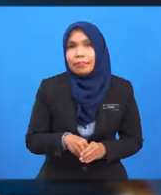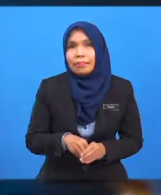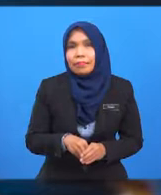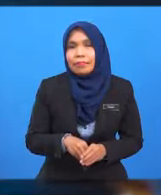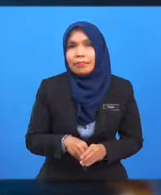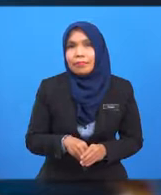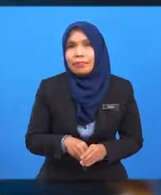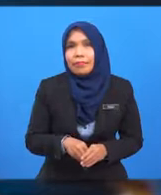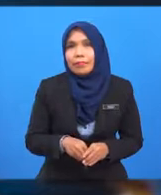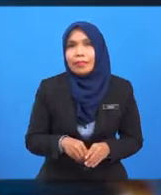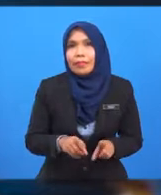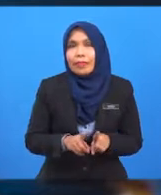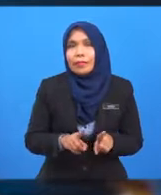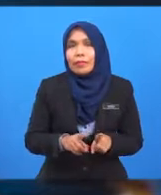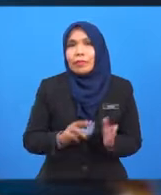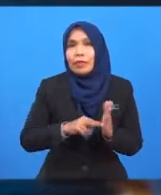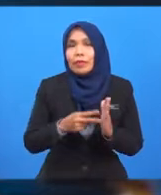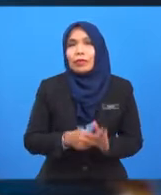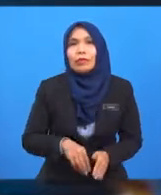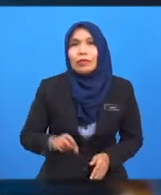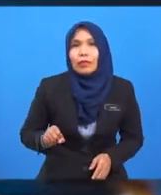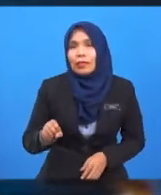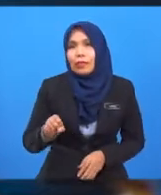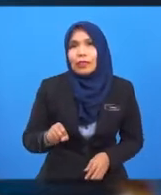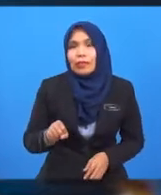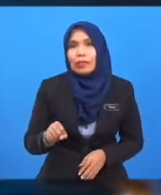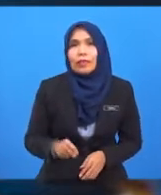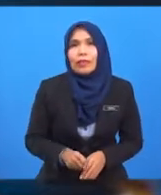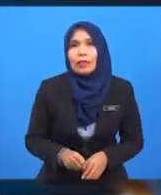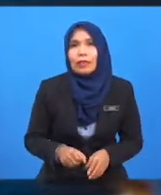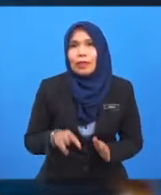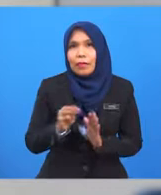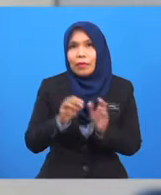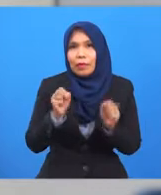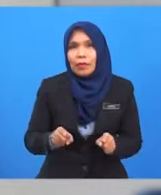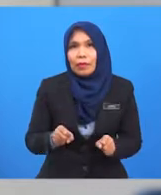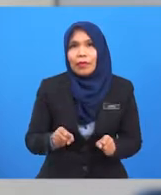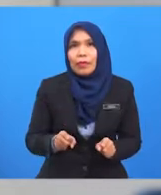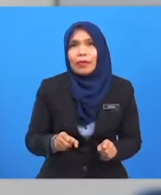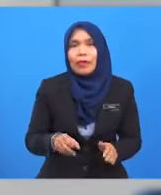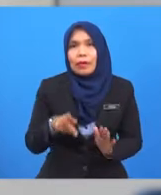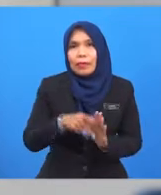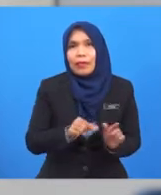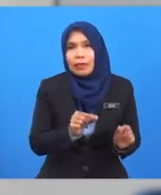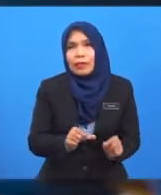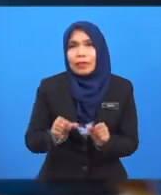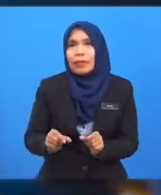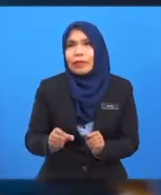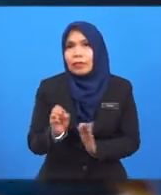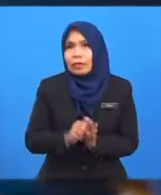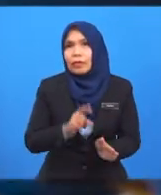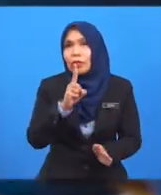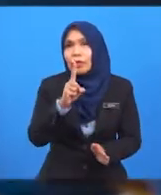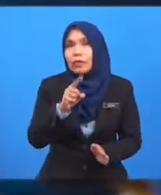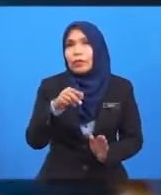gear digunakan untuk membolehkan sesuatu pergerakan. Baiklah murid-murid,